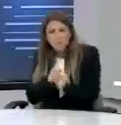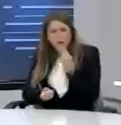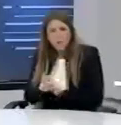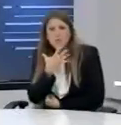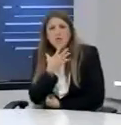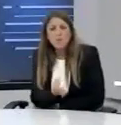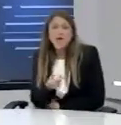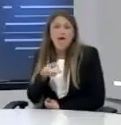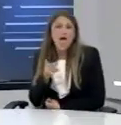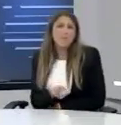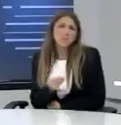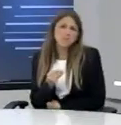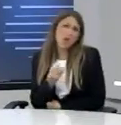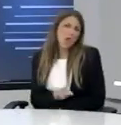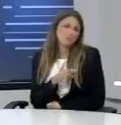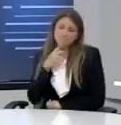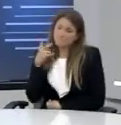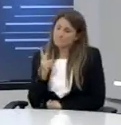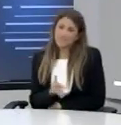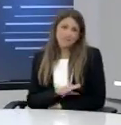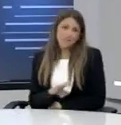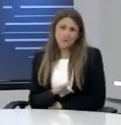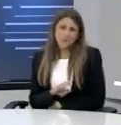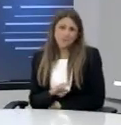είναι η επικίνδυνη αντίληψη που έχετε.